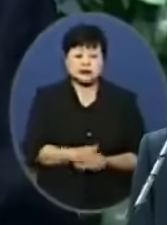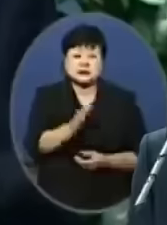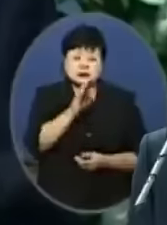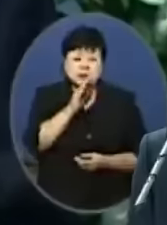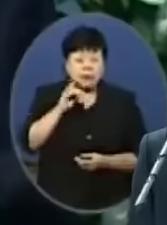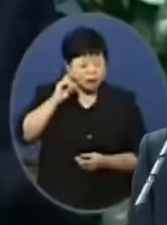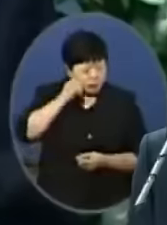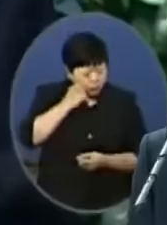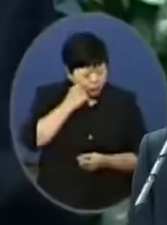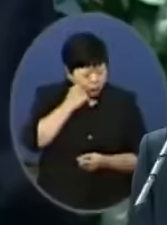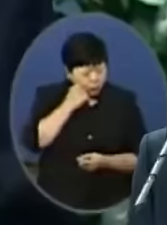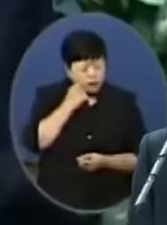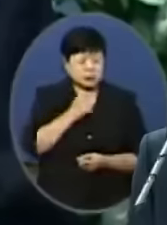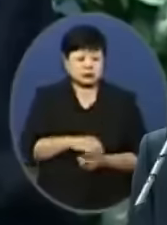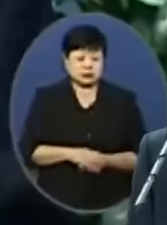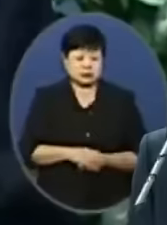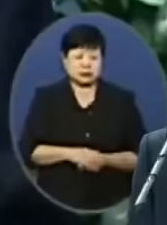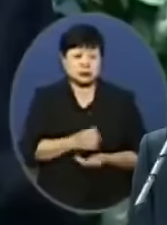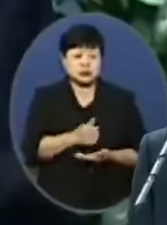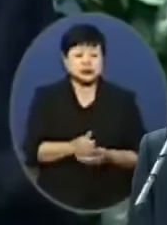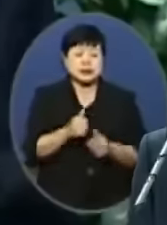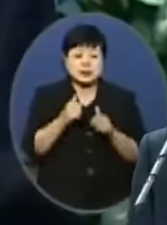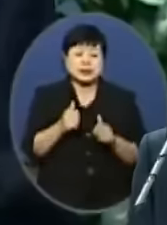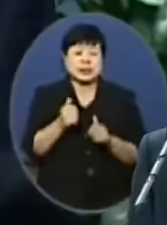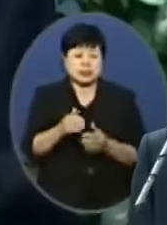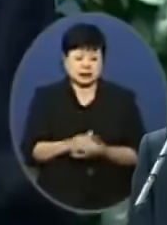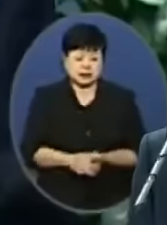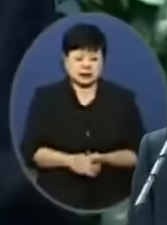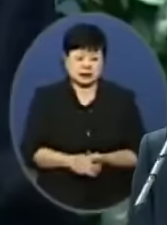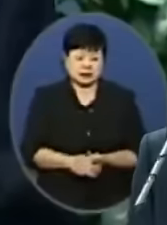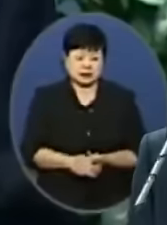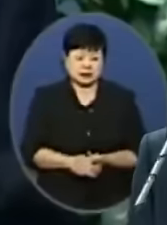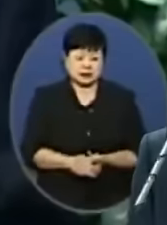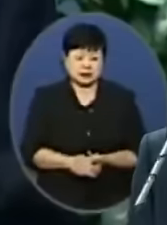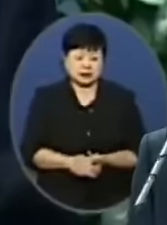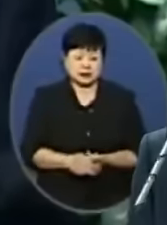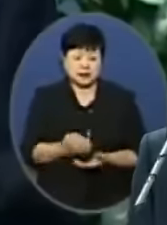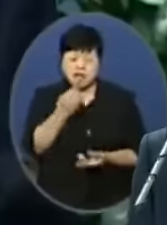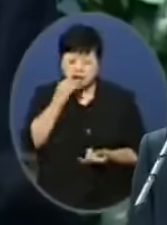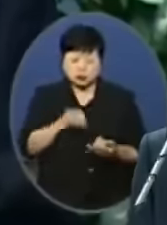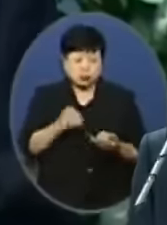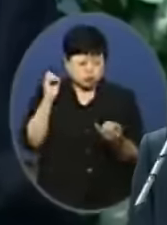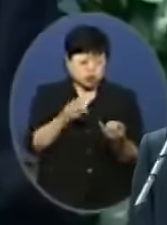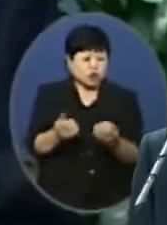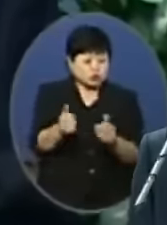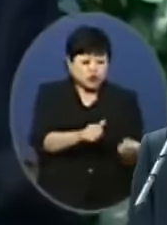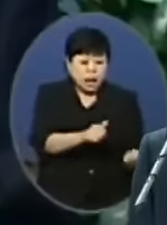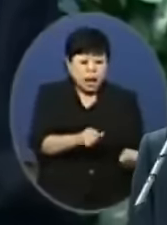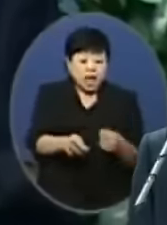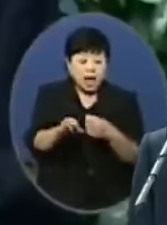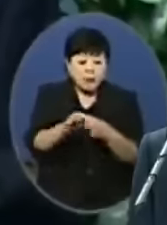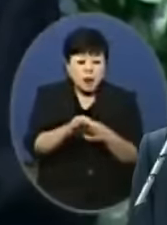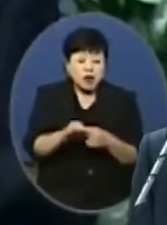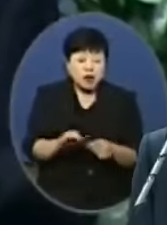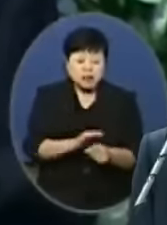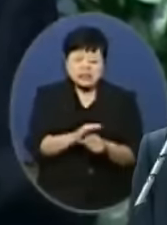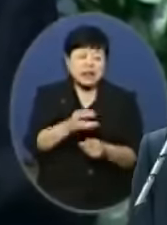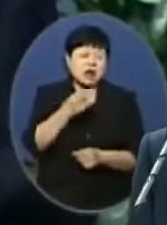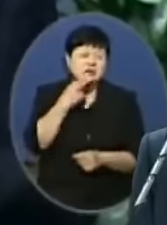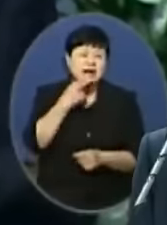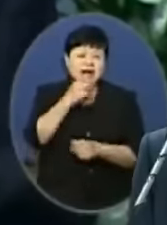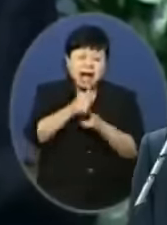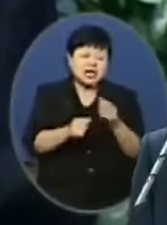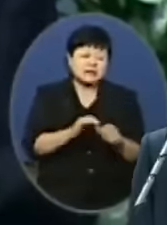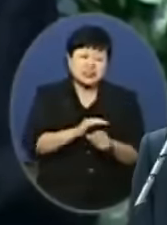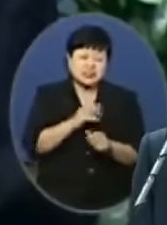정말 어려운 일 아닙니까? 주님이 판단을 해야 되는데 돌로 쳐 죽이라고 하면은 당신이 사랑의